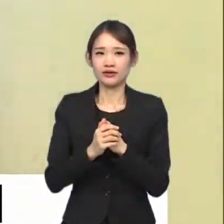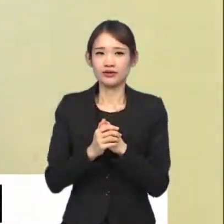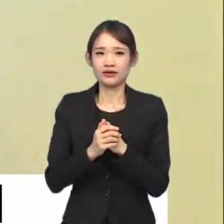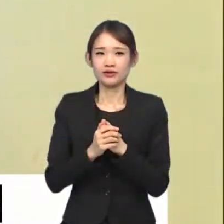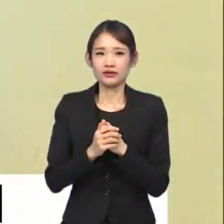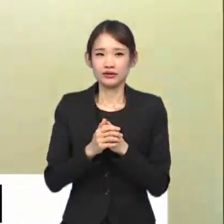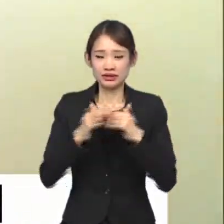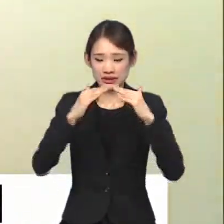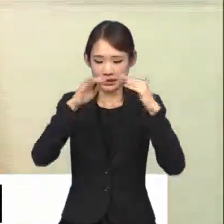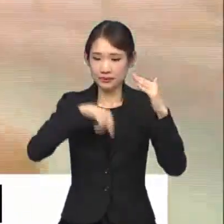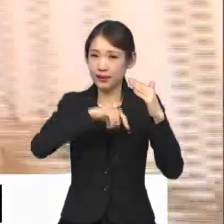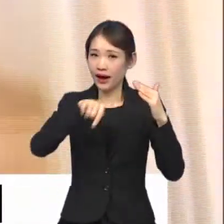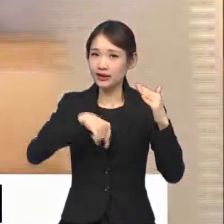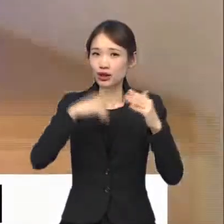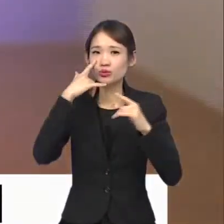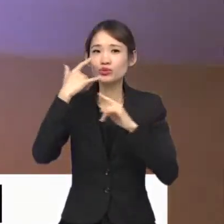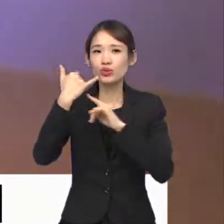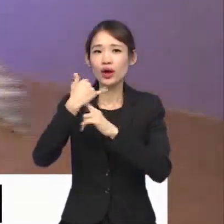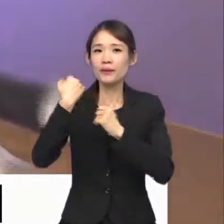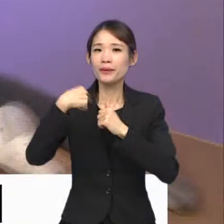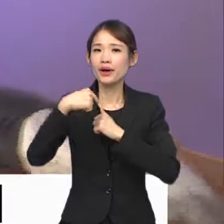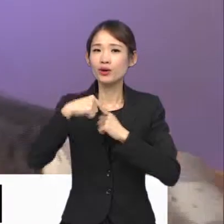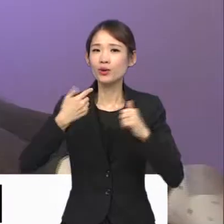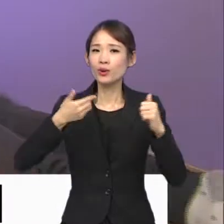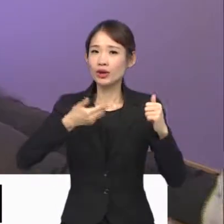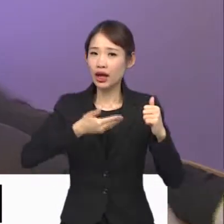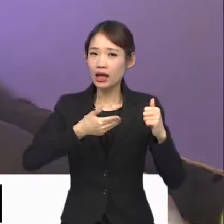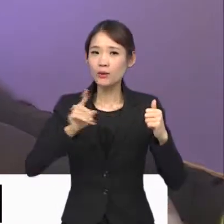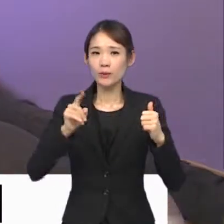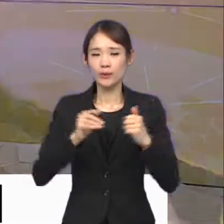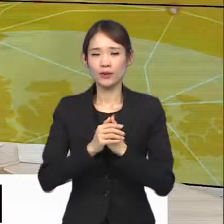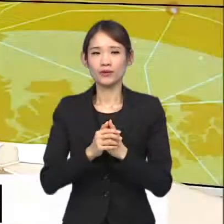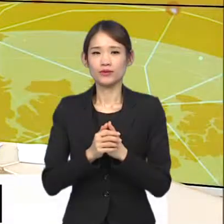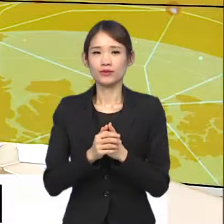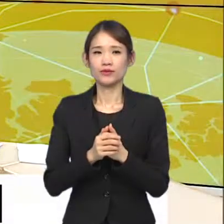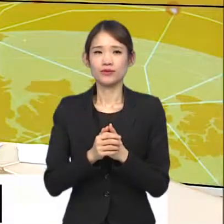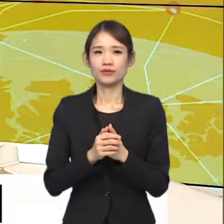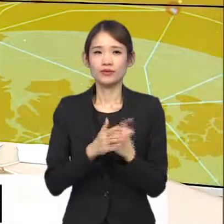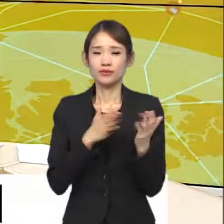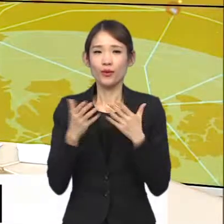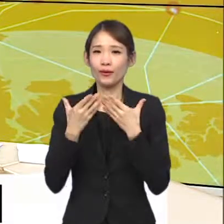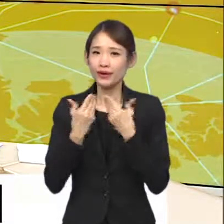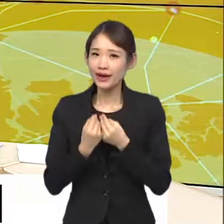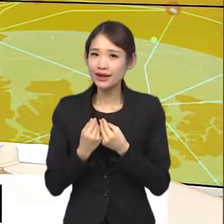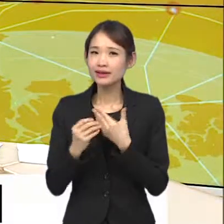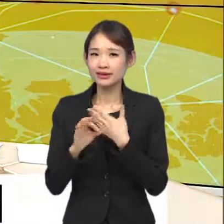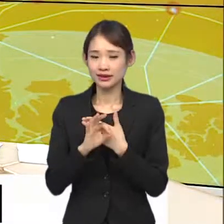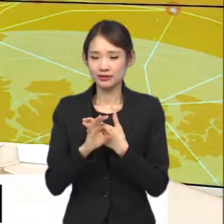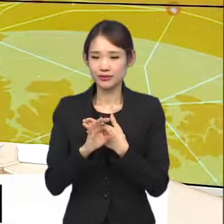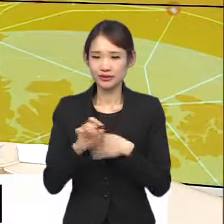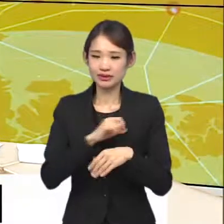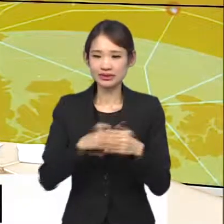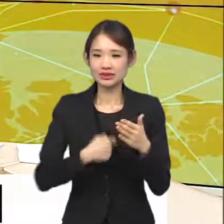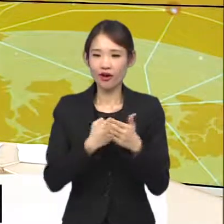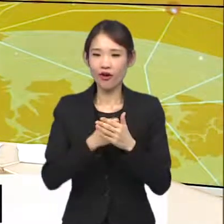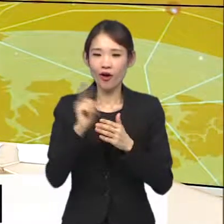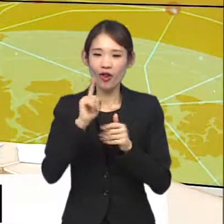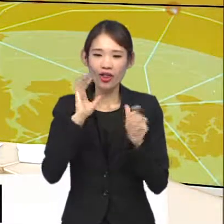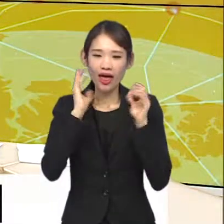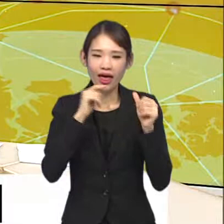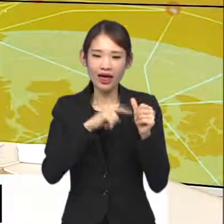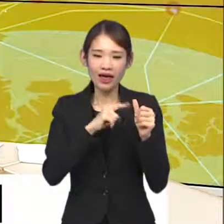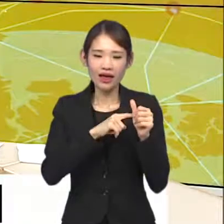이제 집에서 부모님들이 하셔야 되는 것 중의 하나가 이런 거예요 그러니까 특정 imo 흉을 본다 던지